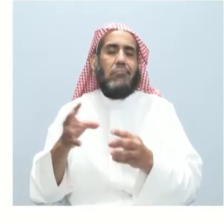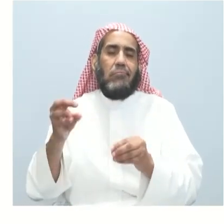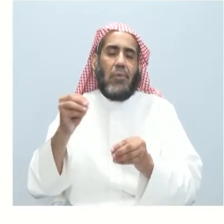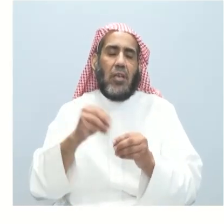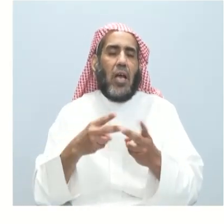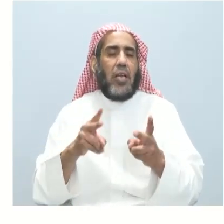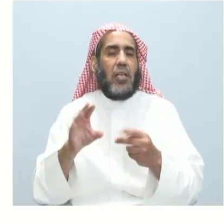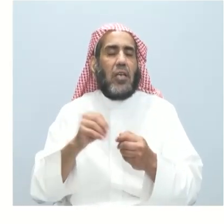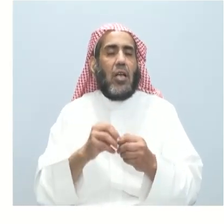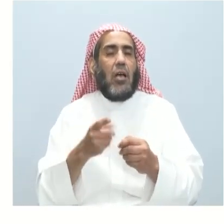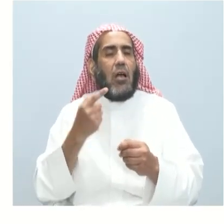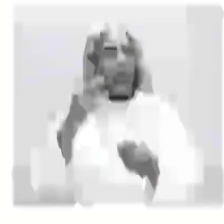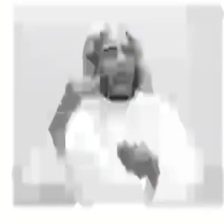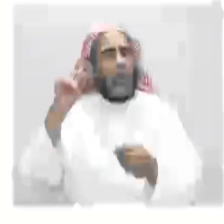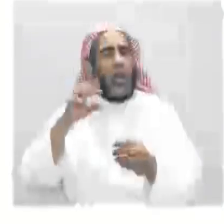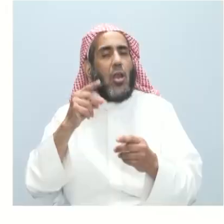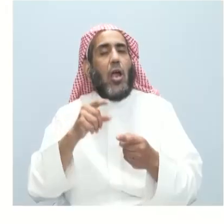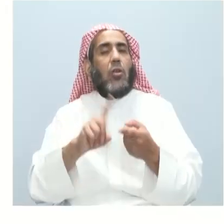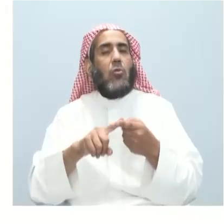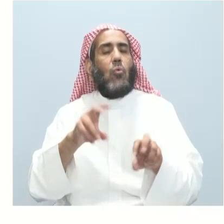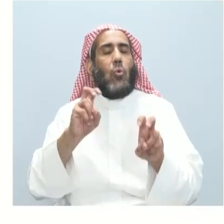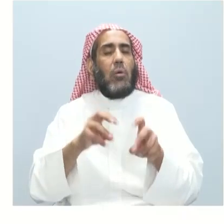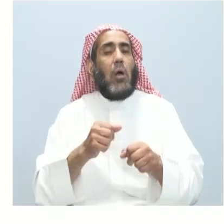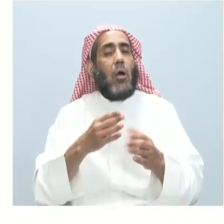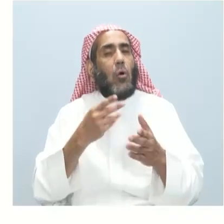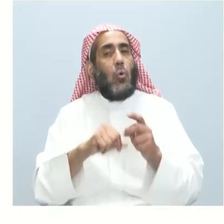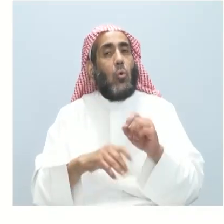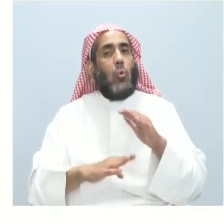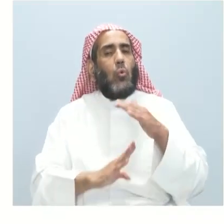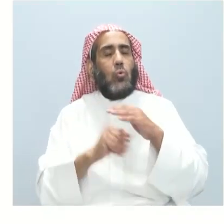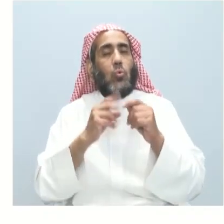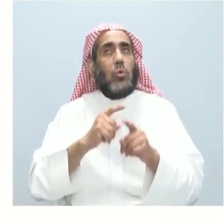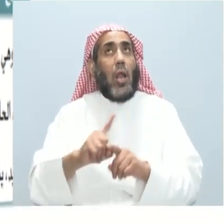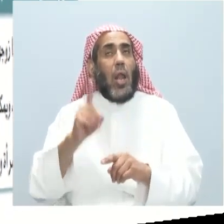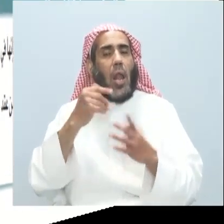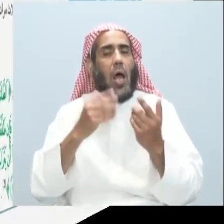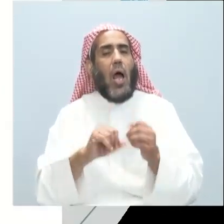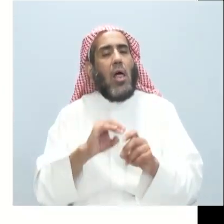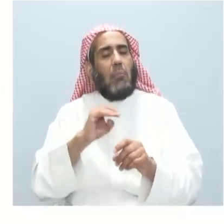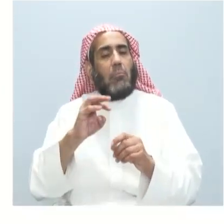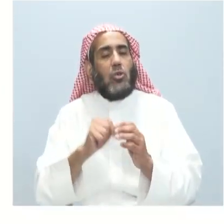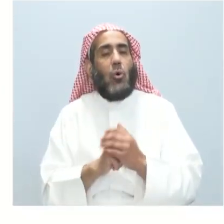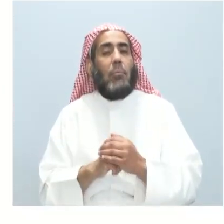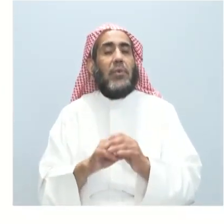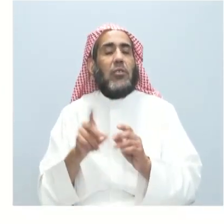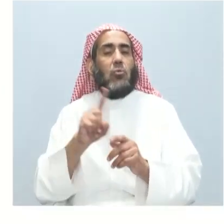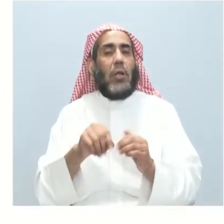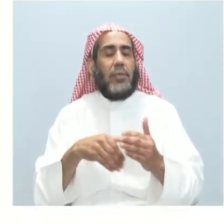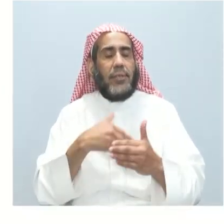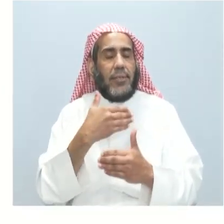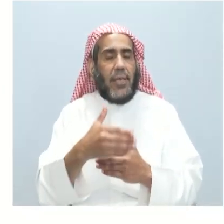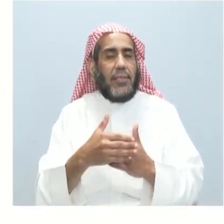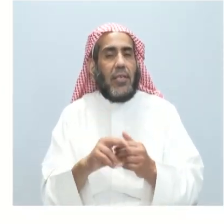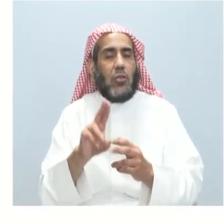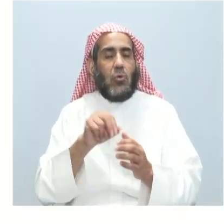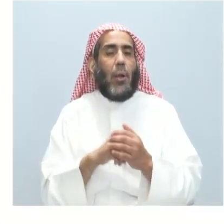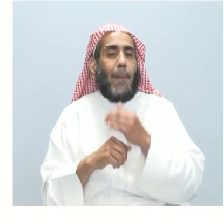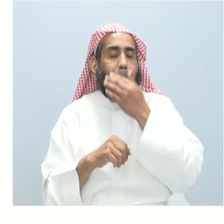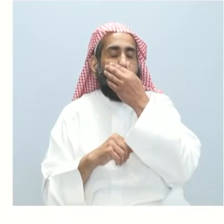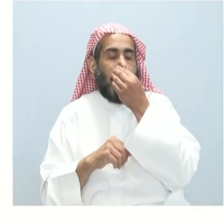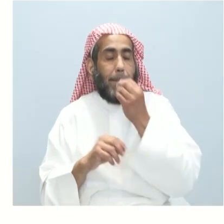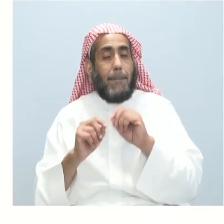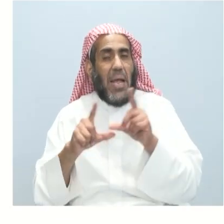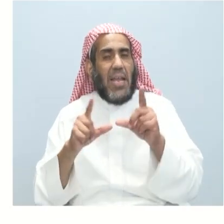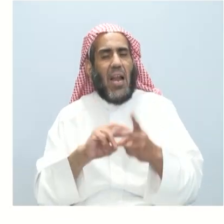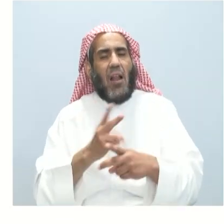ان يتراجع ان ظنا ان يقيم حدود الله هذا ما يتعلق بجواب هذا السؤال ناتي الى سؤال اخر